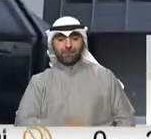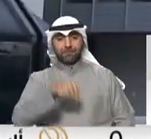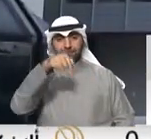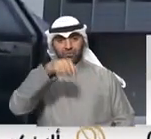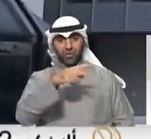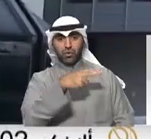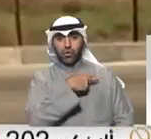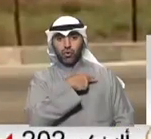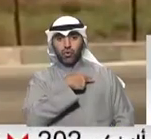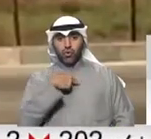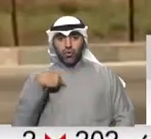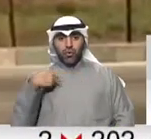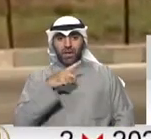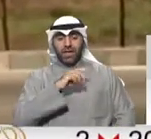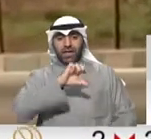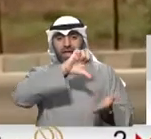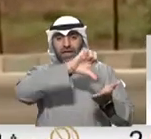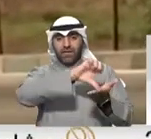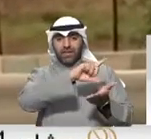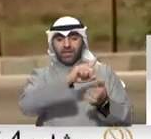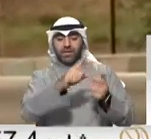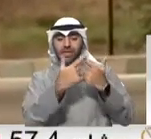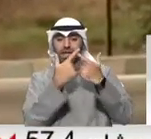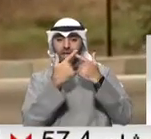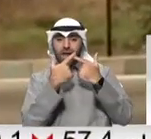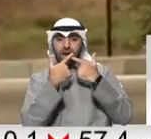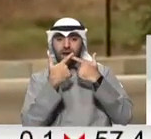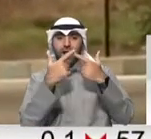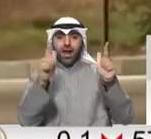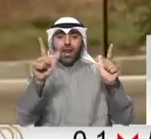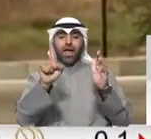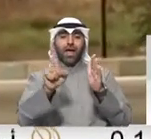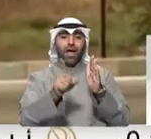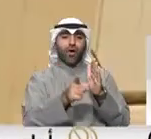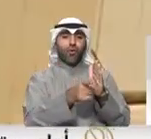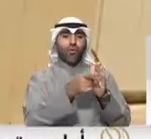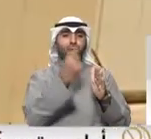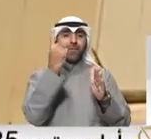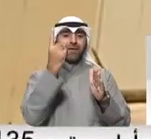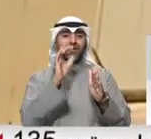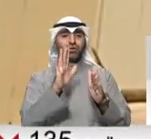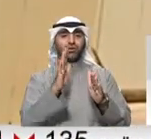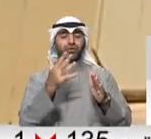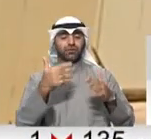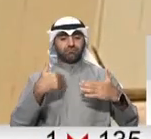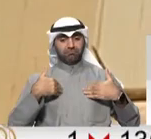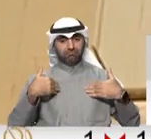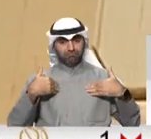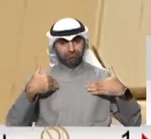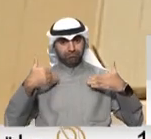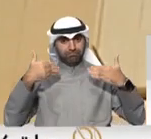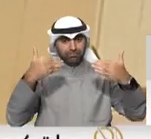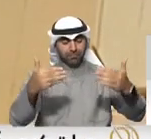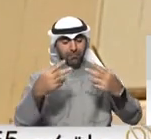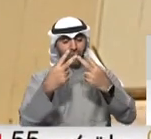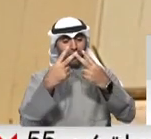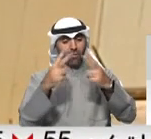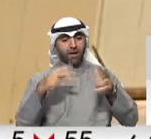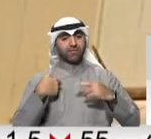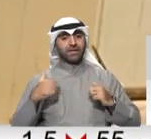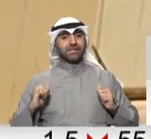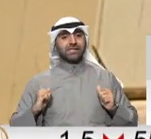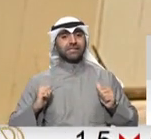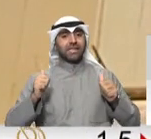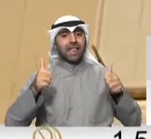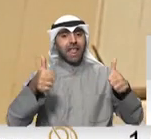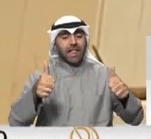وسيكون النووي الإيراني متصدرا المباحثات، وذلك في عقب زيارة المدير العام للوكالة رافائيل غروسي إلى